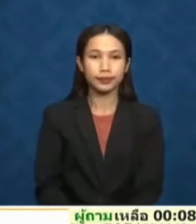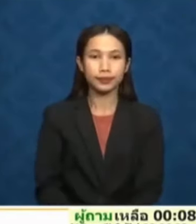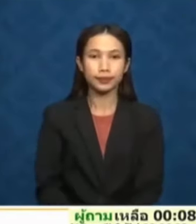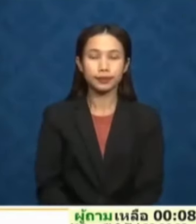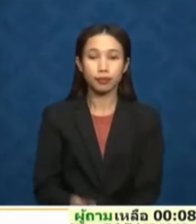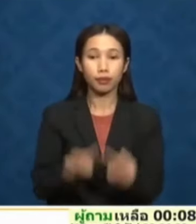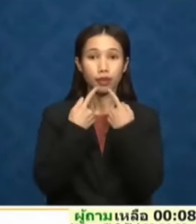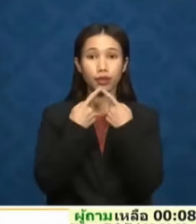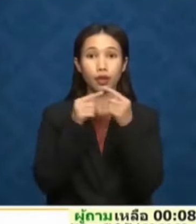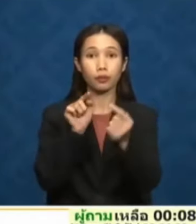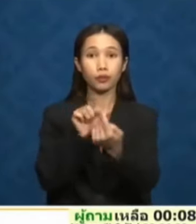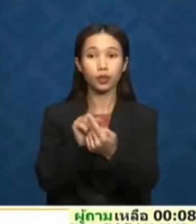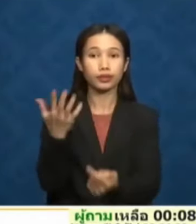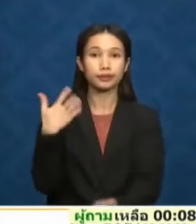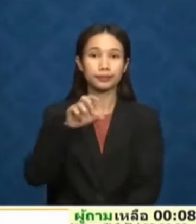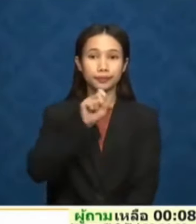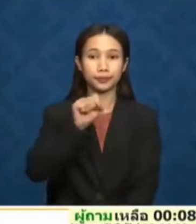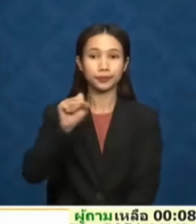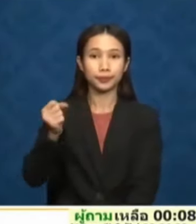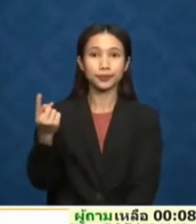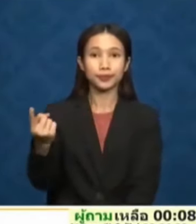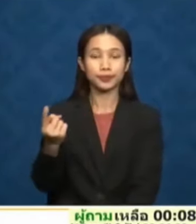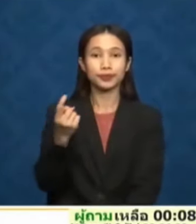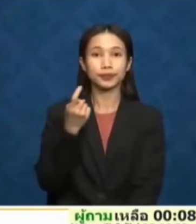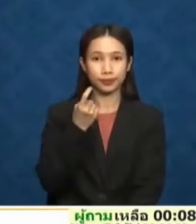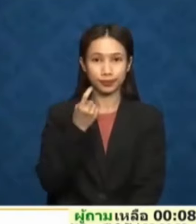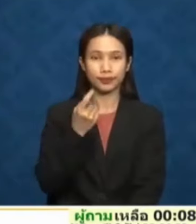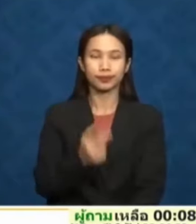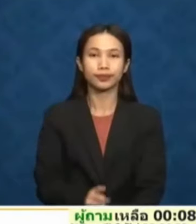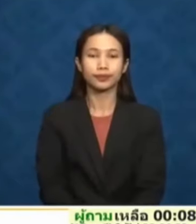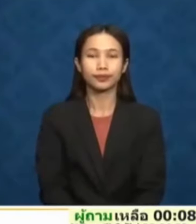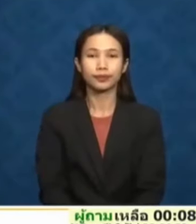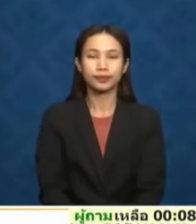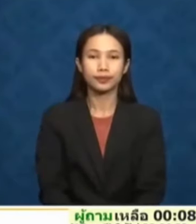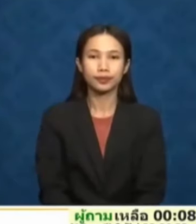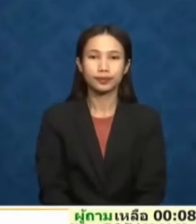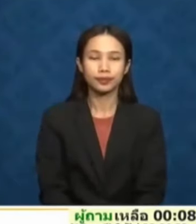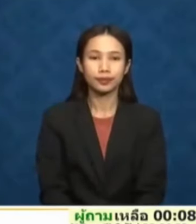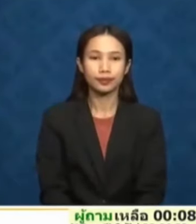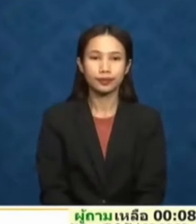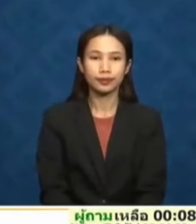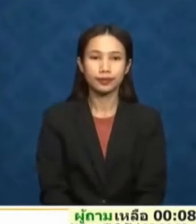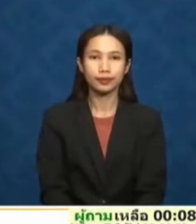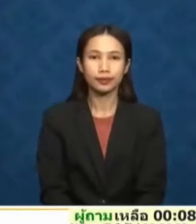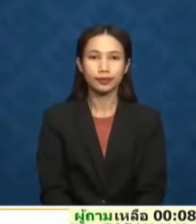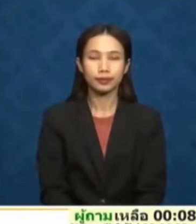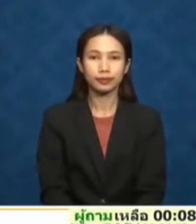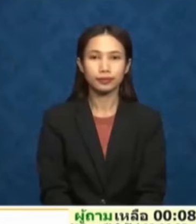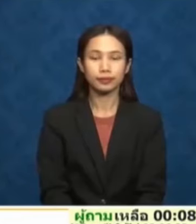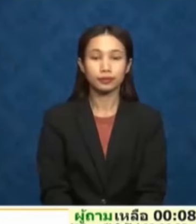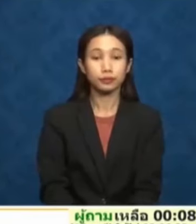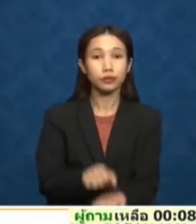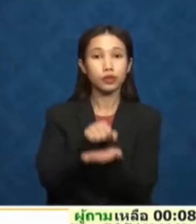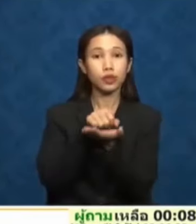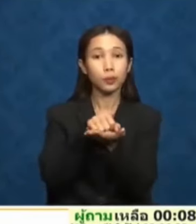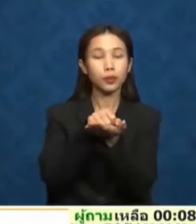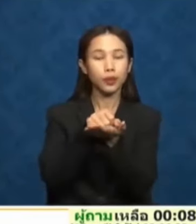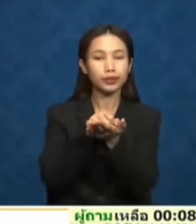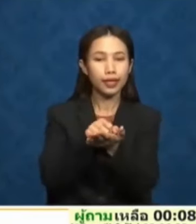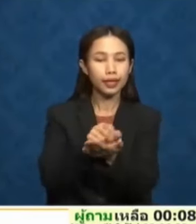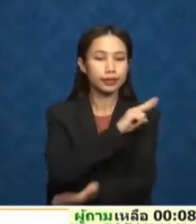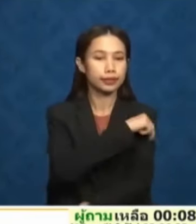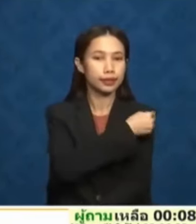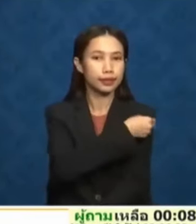ถามท่านสมาชิกผู้ทรงเกียรติที่ได้กรุณาถามเรื่องของการใช้บริการในคลีนิกอบอุ่นนะ